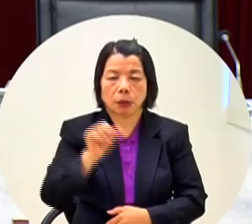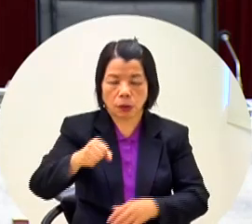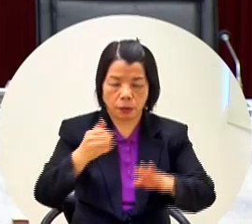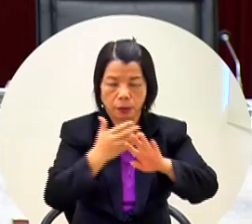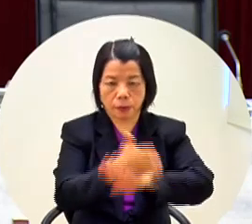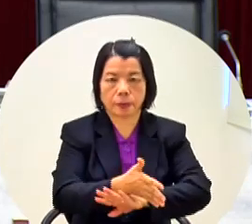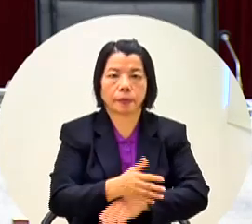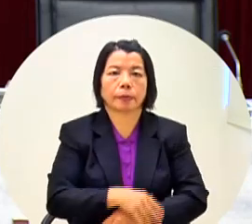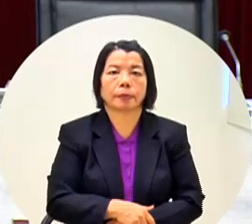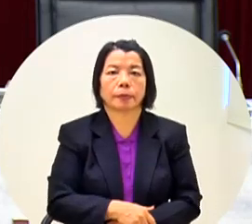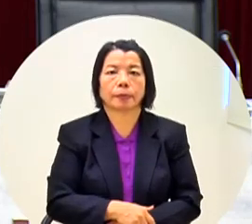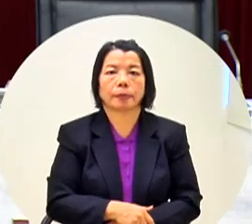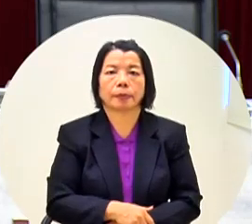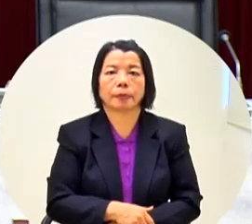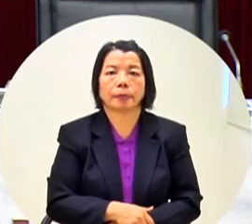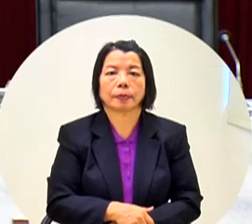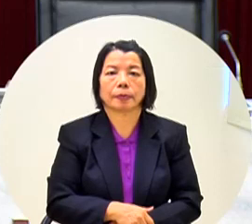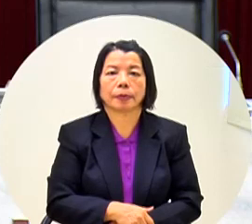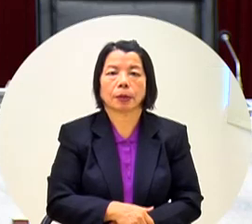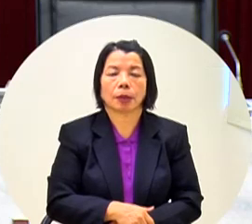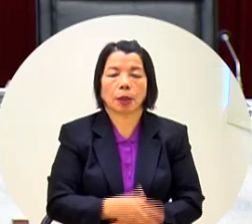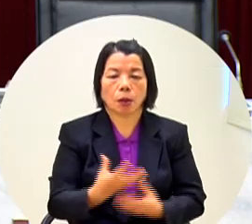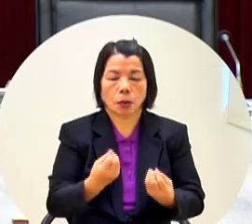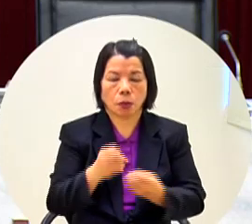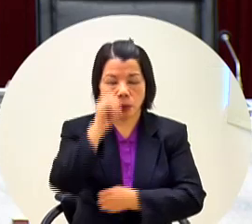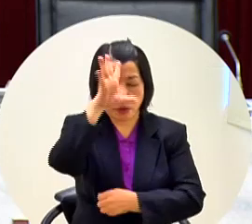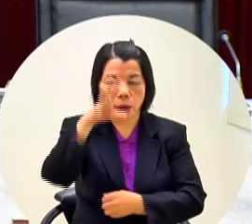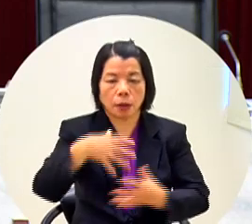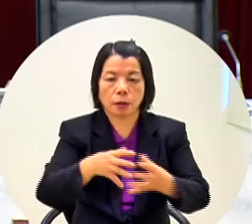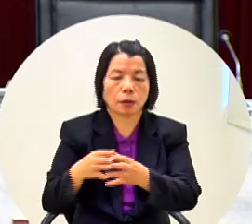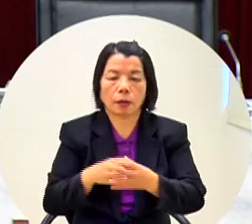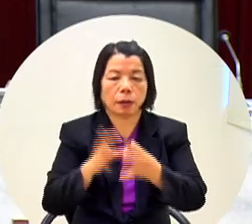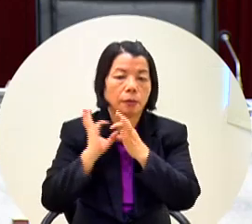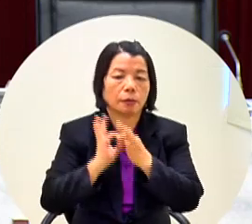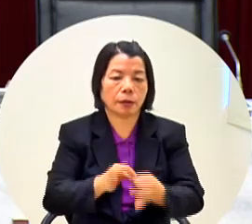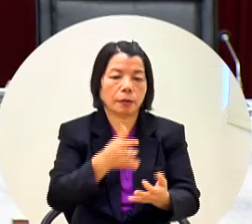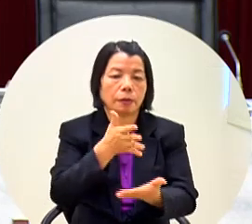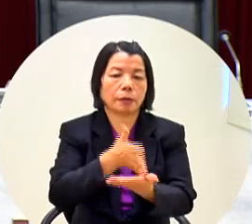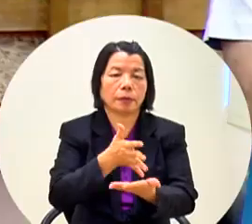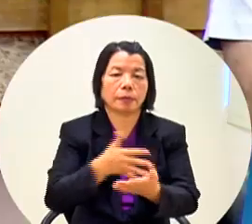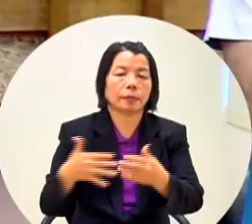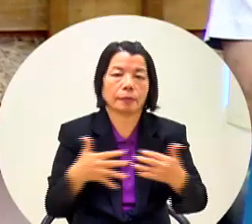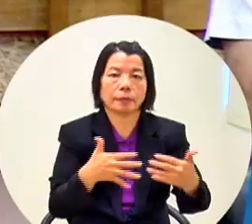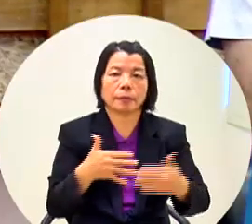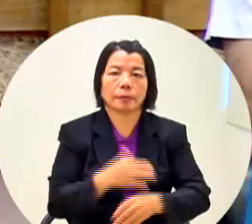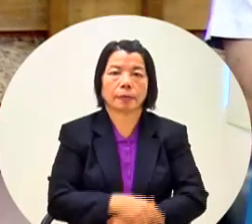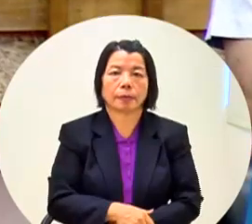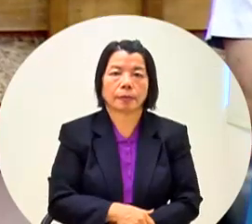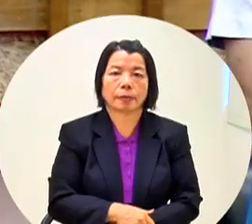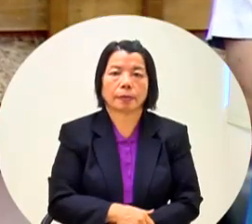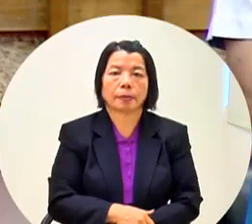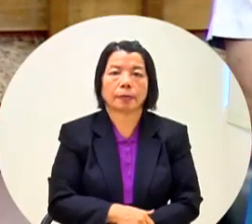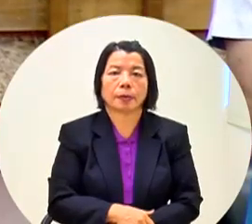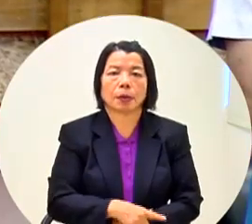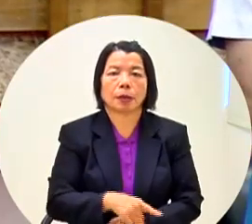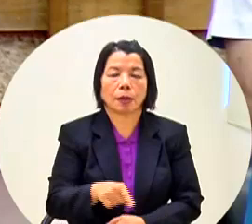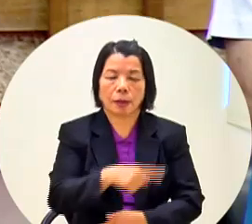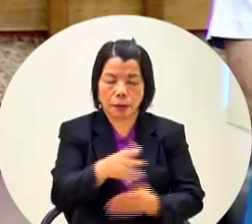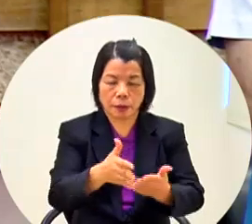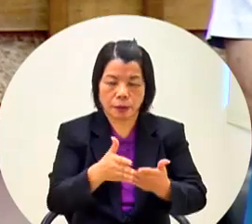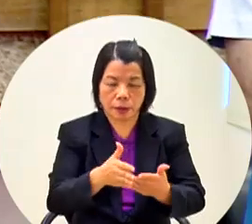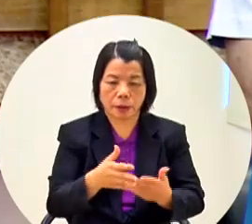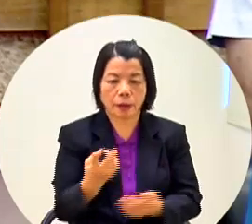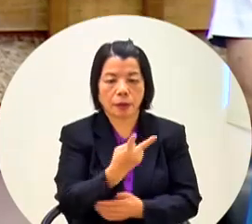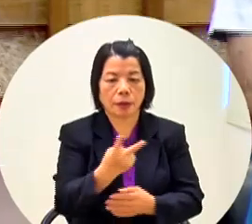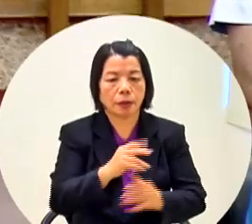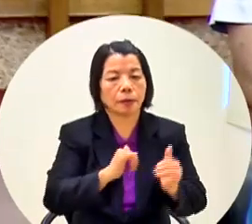通过。 吴一正。 好，那无党团结联盟请继续发言。 哦，主席、还有市长、还有副市长、各位局处首长、各位市民